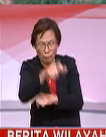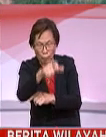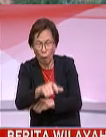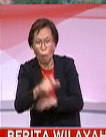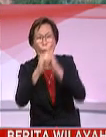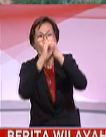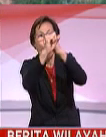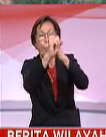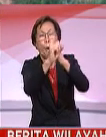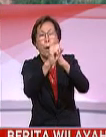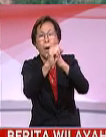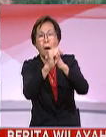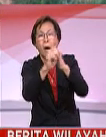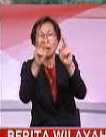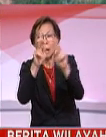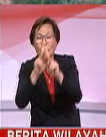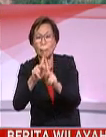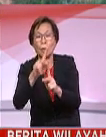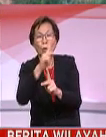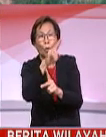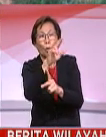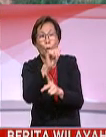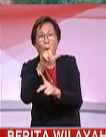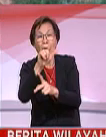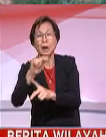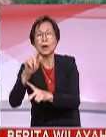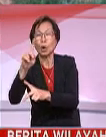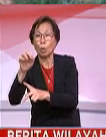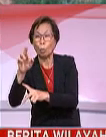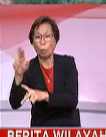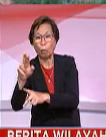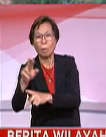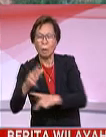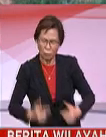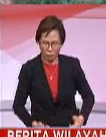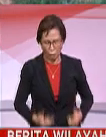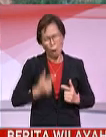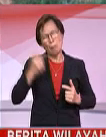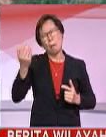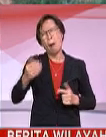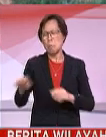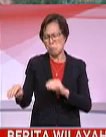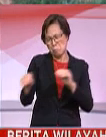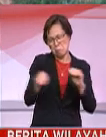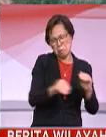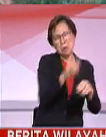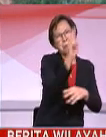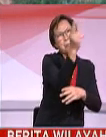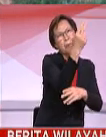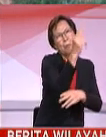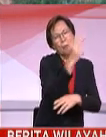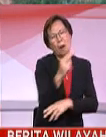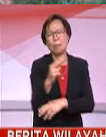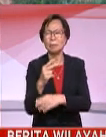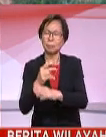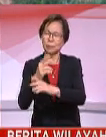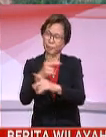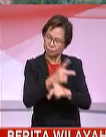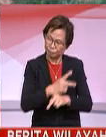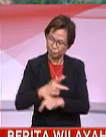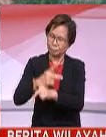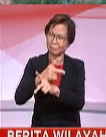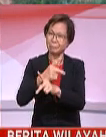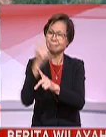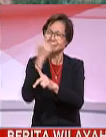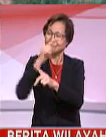di Kampung Kuala Koh menganggap kehidupan secara nomad, iaitu kerap berpindah ke hutan, dapat melindungi mereka